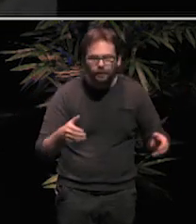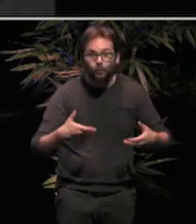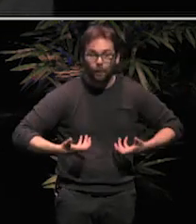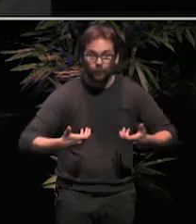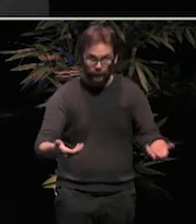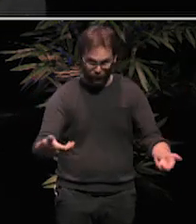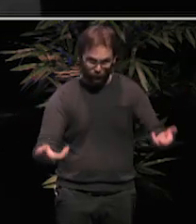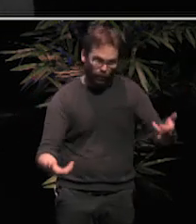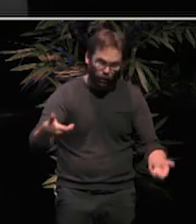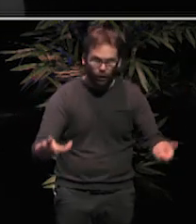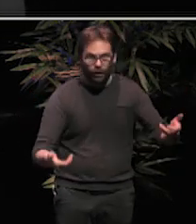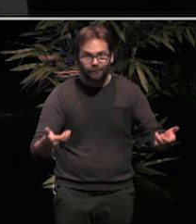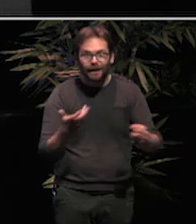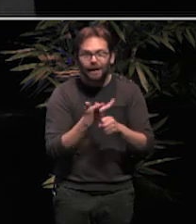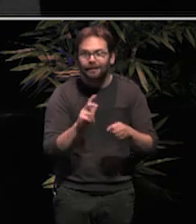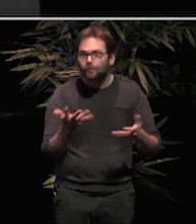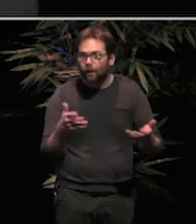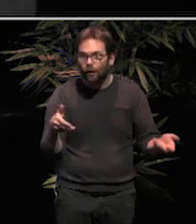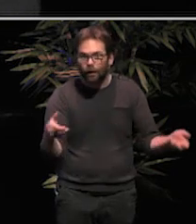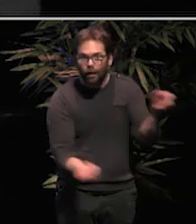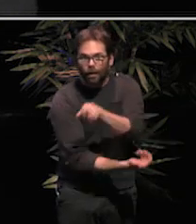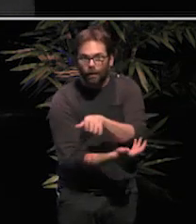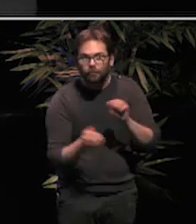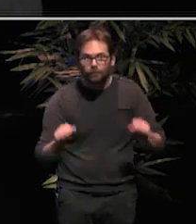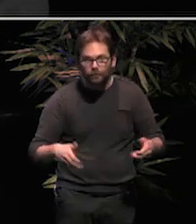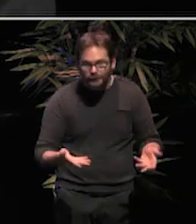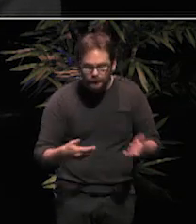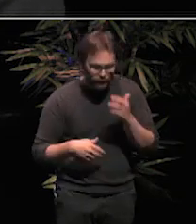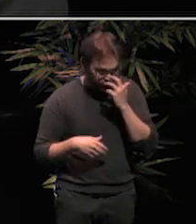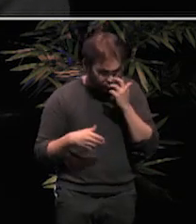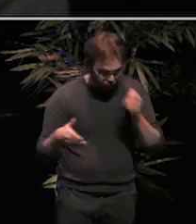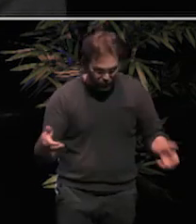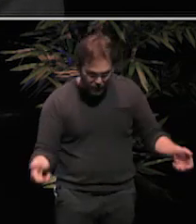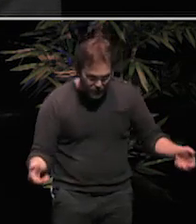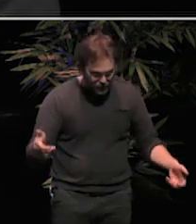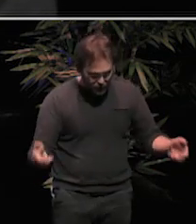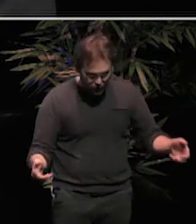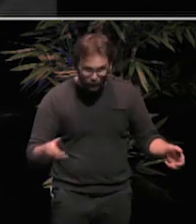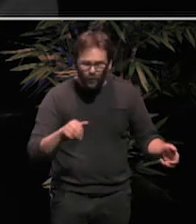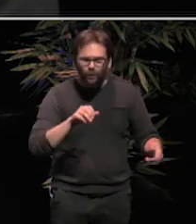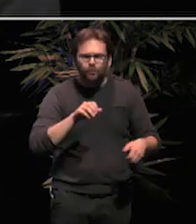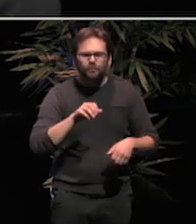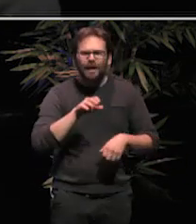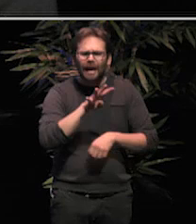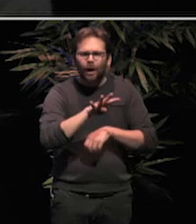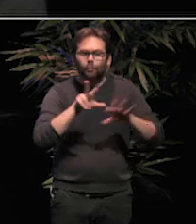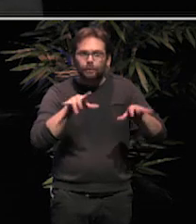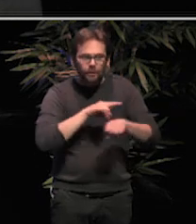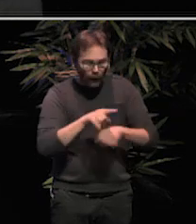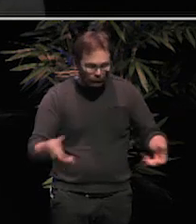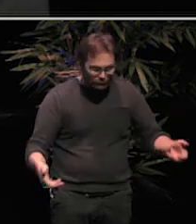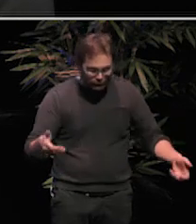dire un risque potentiel de chavirage. Et donc il y a eu comme ça 48 heures où finalement je n'ai pas pu